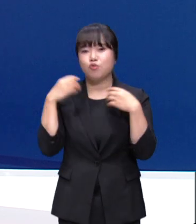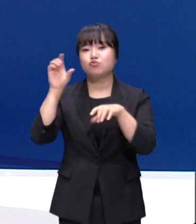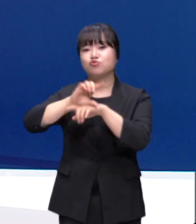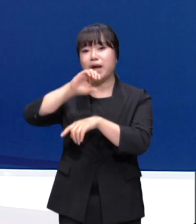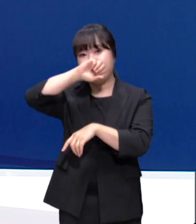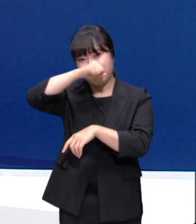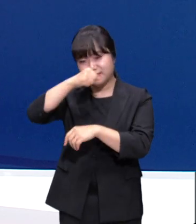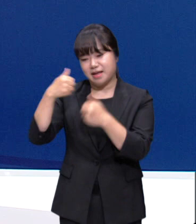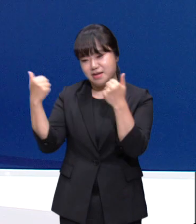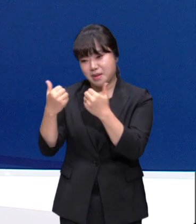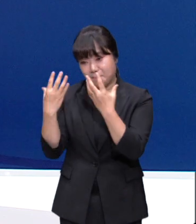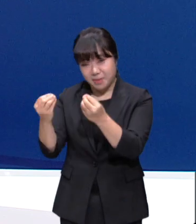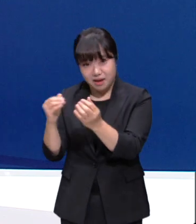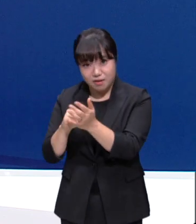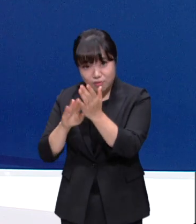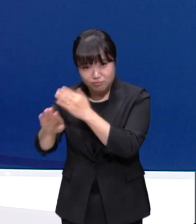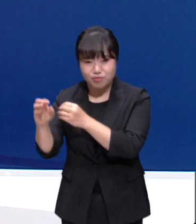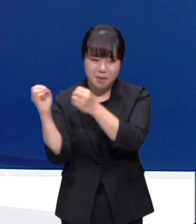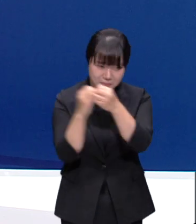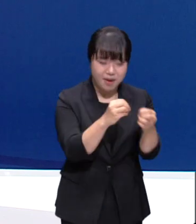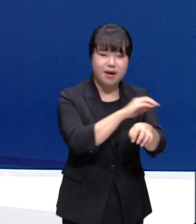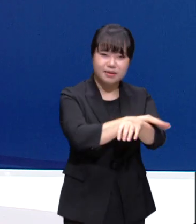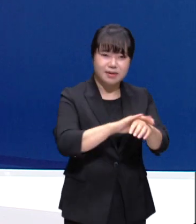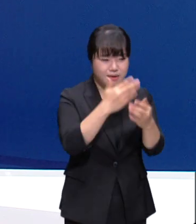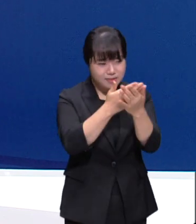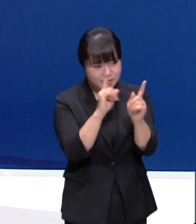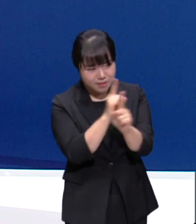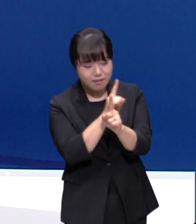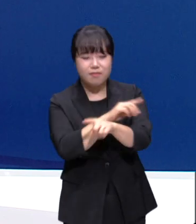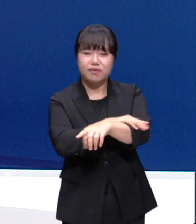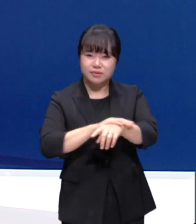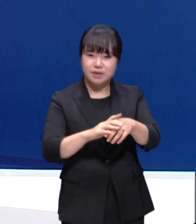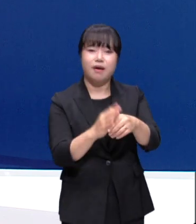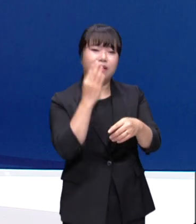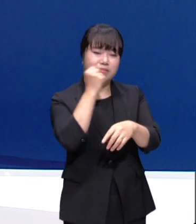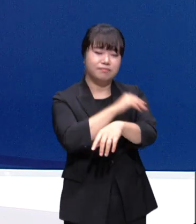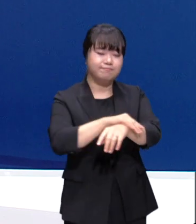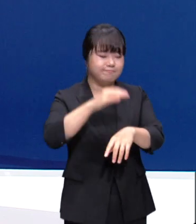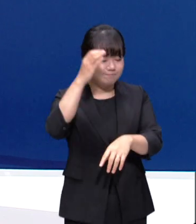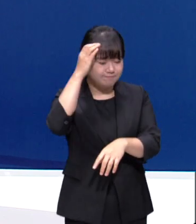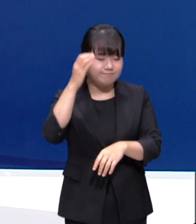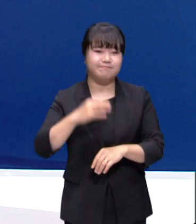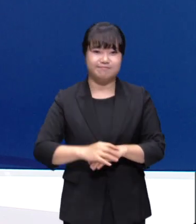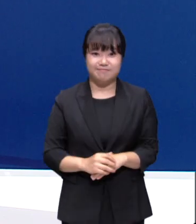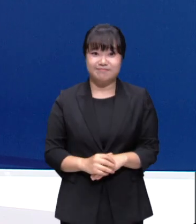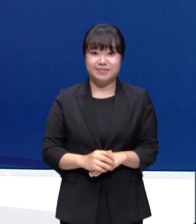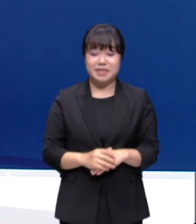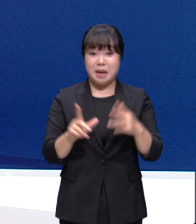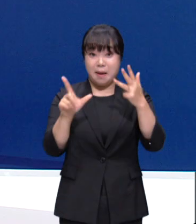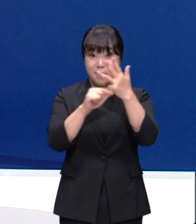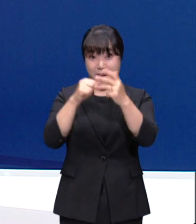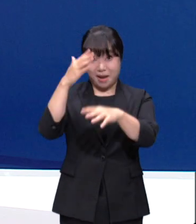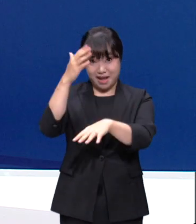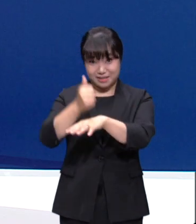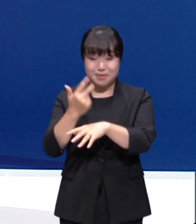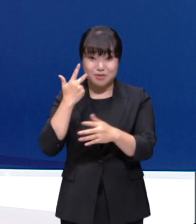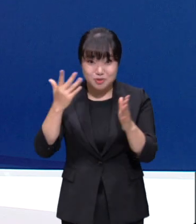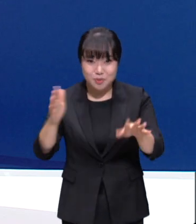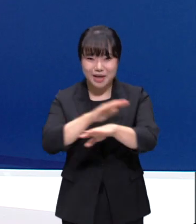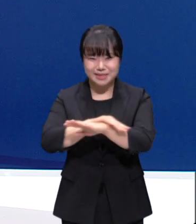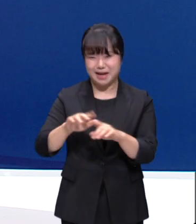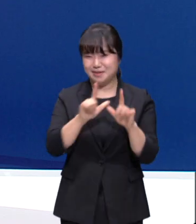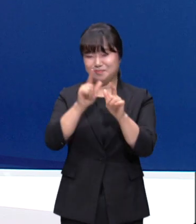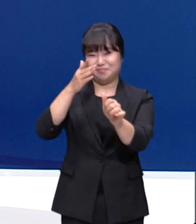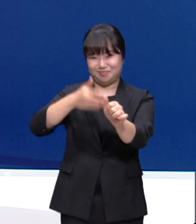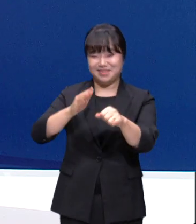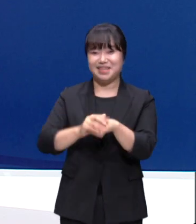예산 심사가 마무리돼서 학교 현장에서 필요한 사업들이 제대로 추진되길 바라봅니다. 네, 8월 마지막 주 마무리 잘하시기